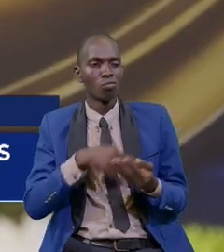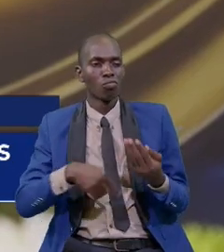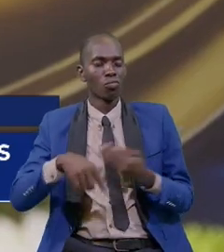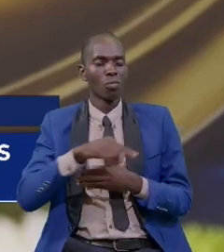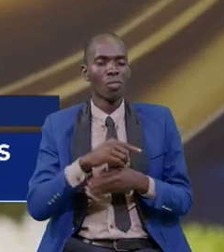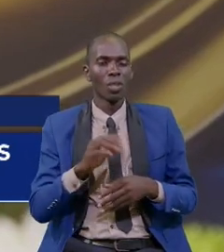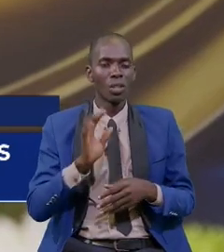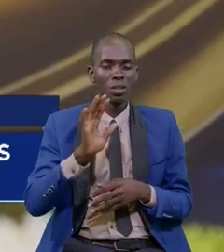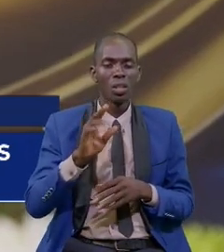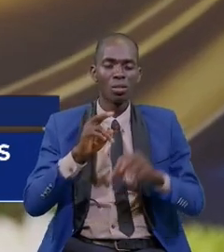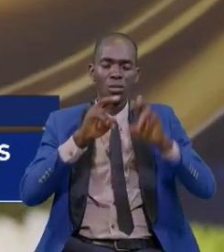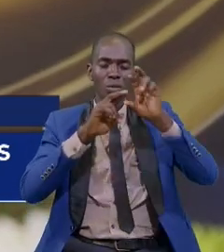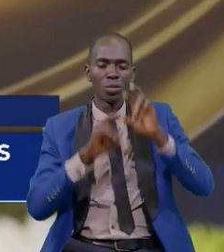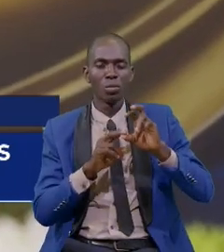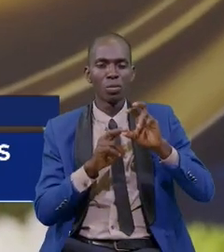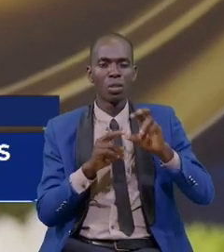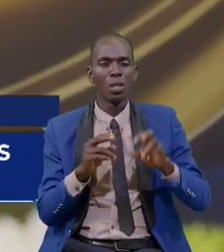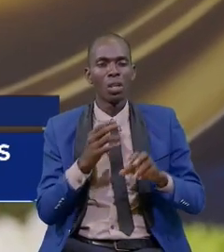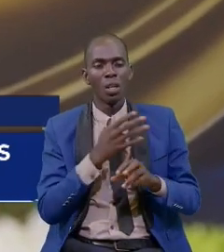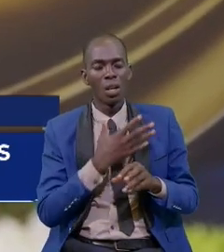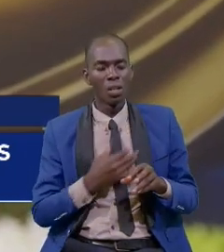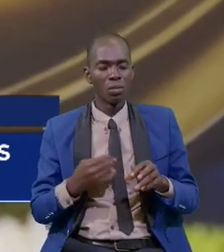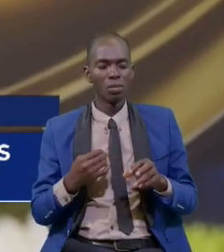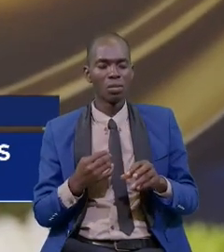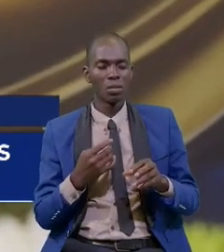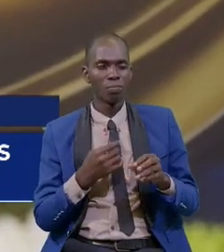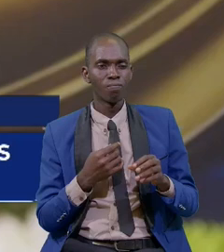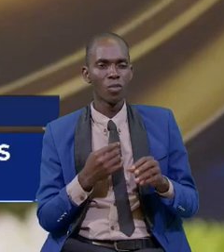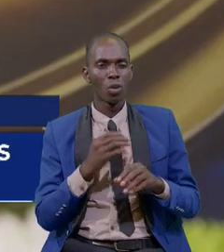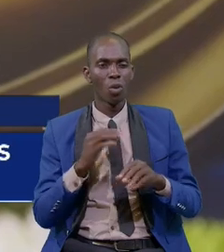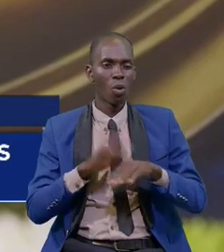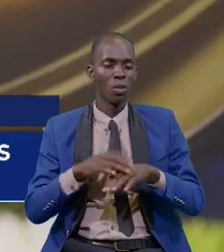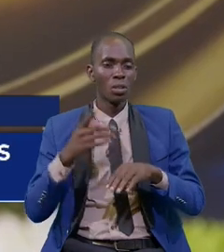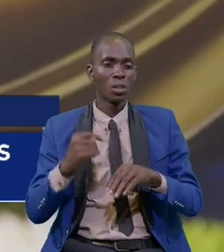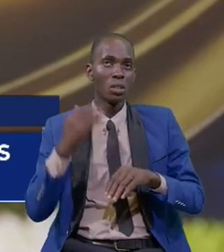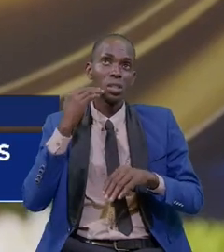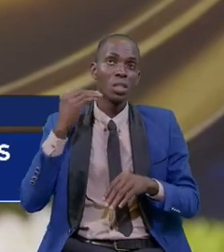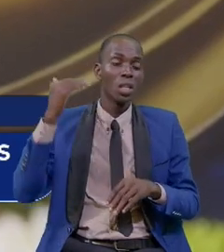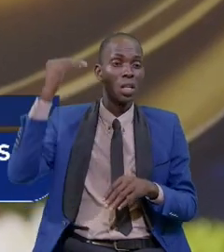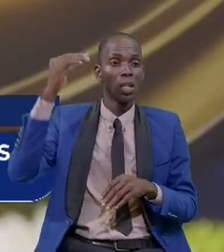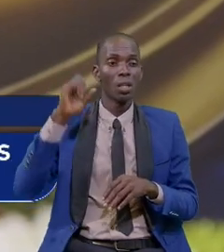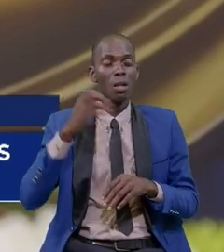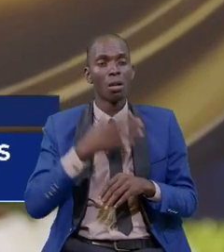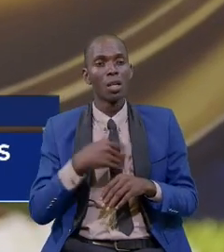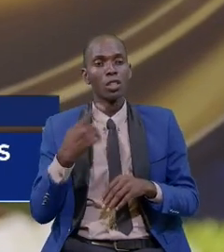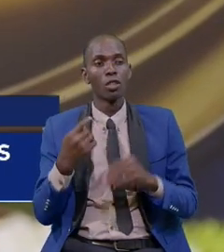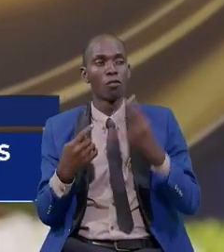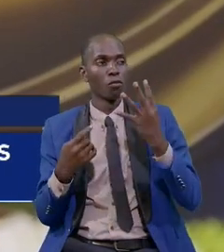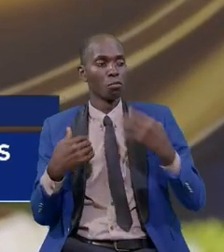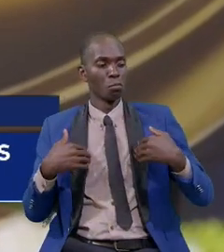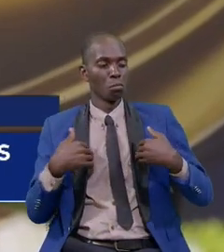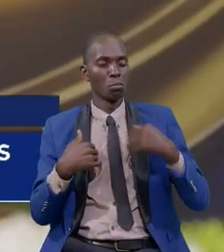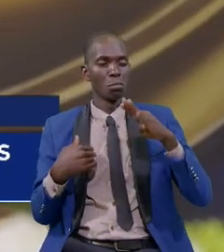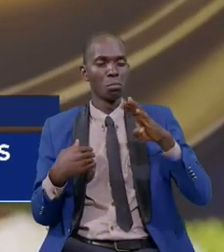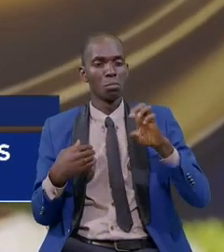des vieillards et des quatre êtres vivants, et ils